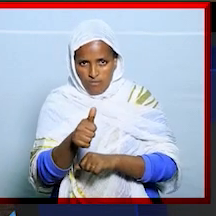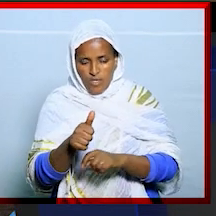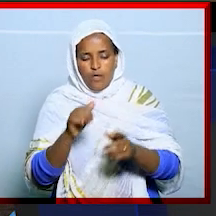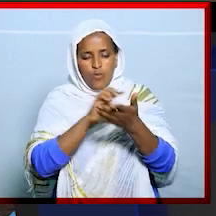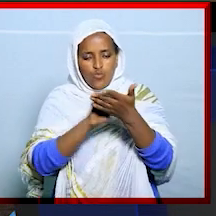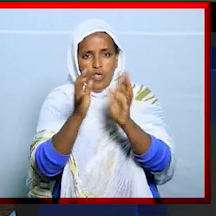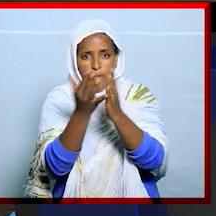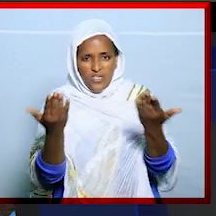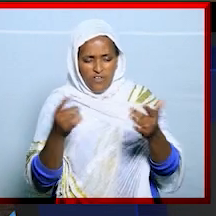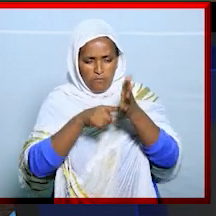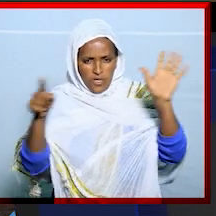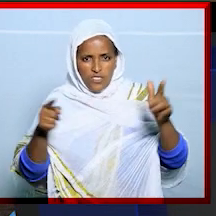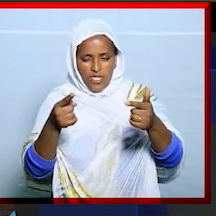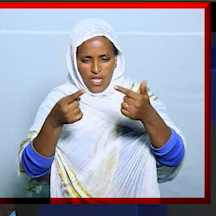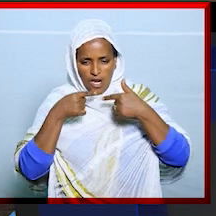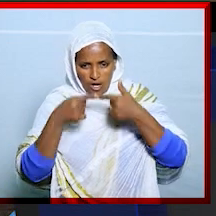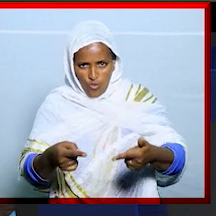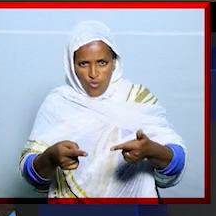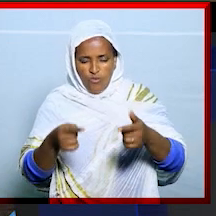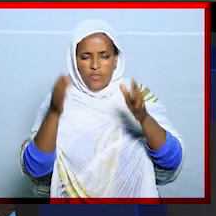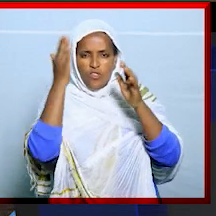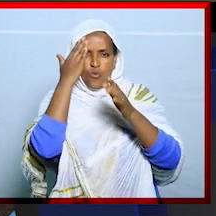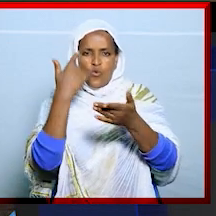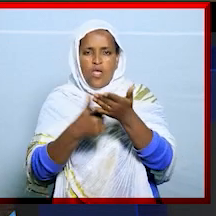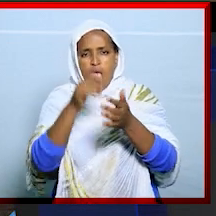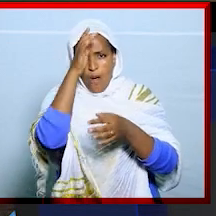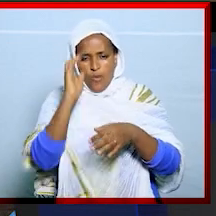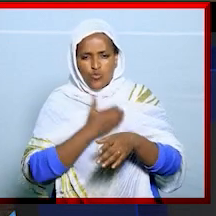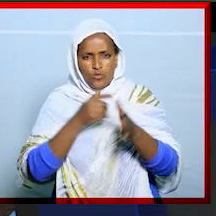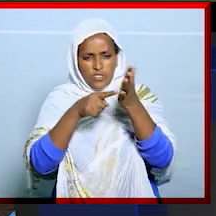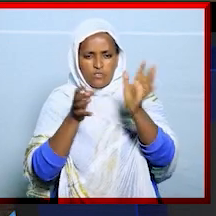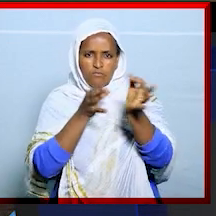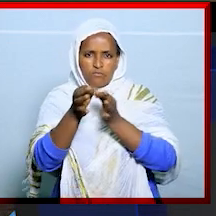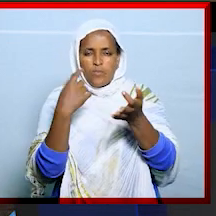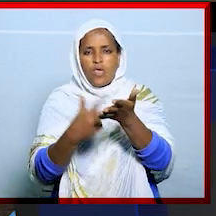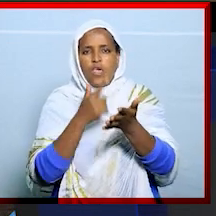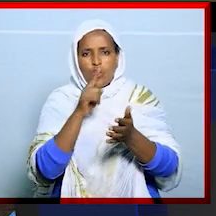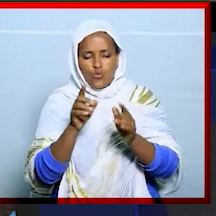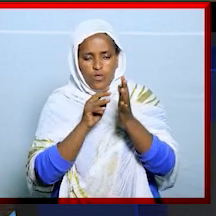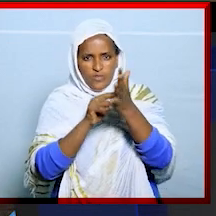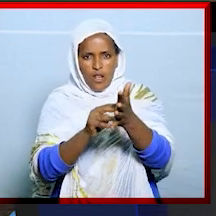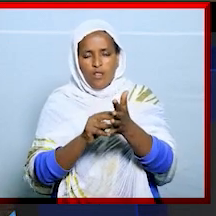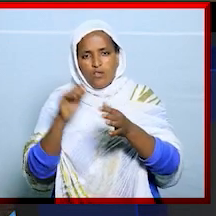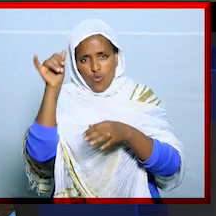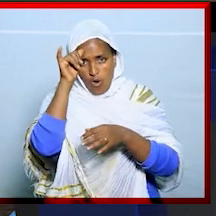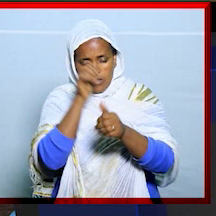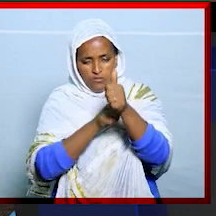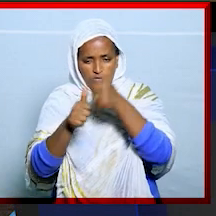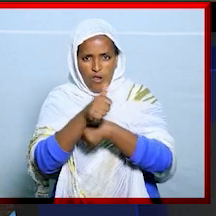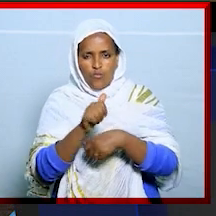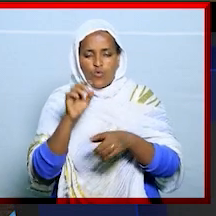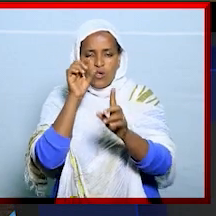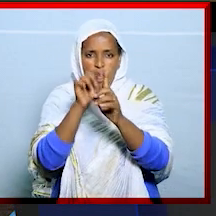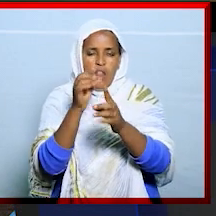አይደለም። በቅዱሳት መጽሐፍት በግልጽ የተነገረውም የሚታወቀውም ይሄ ነው። በአባቶቻችን በግልጽ የተብራራውም ይሄ ነው። ለምሳሌ ዮሐንስ